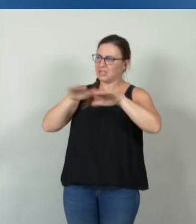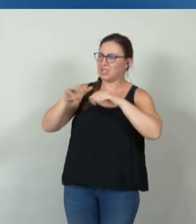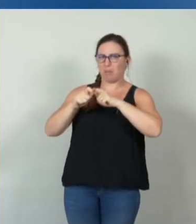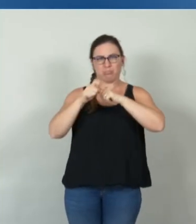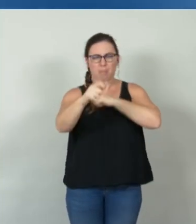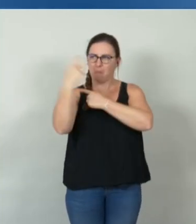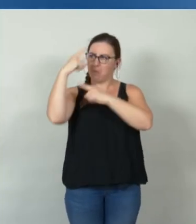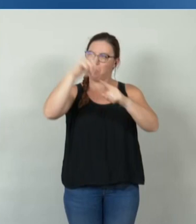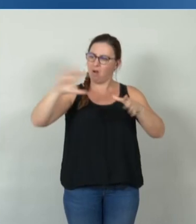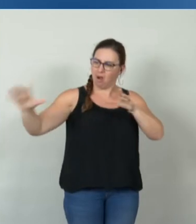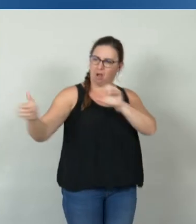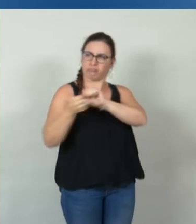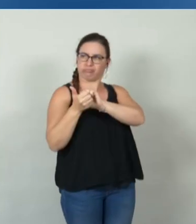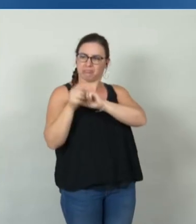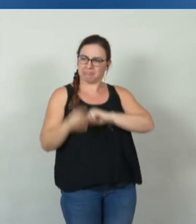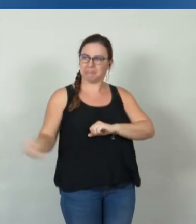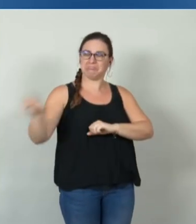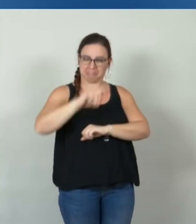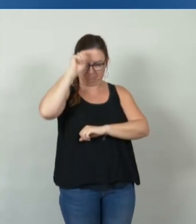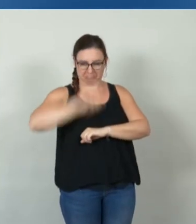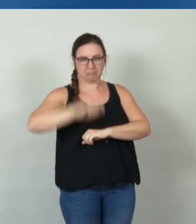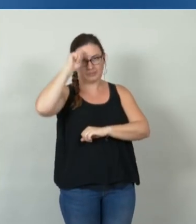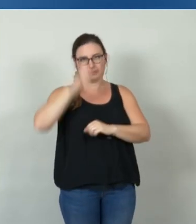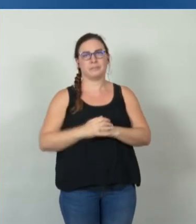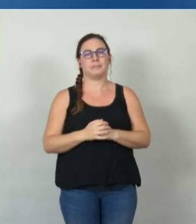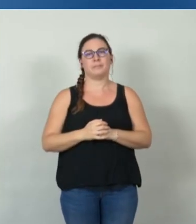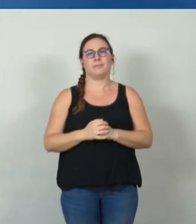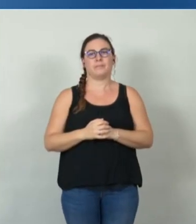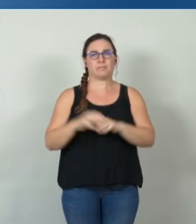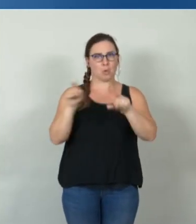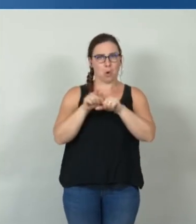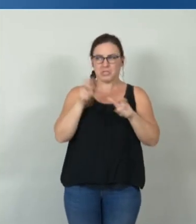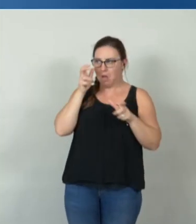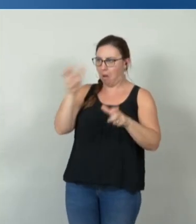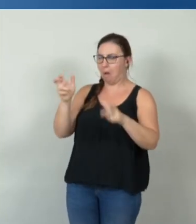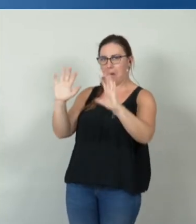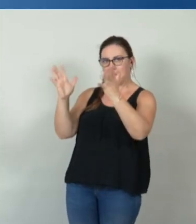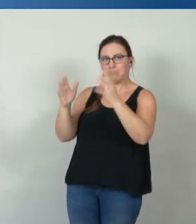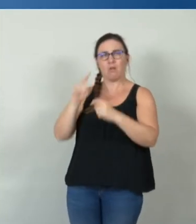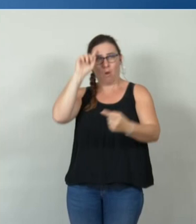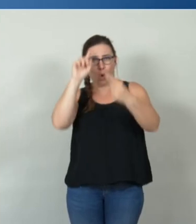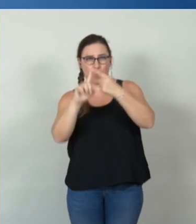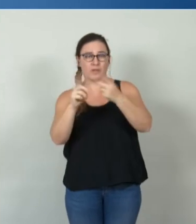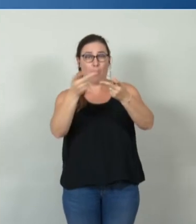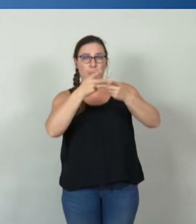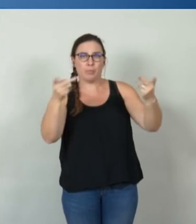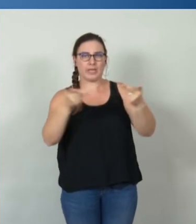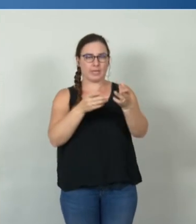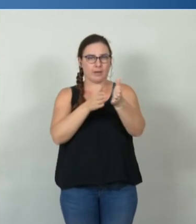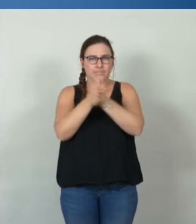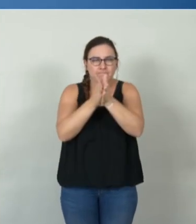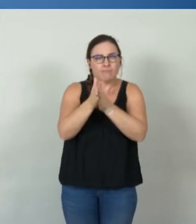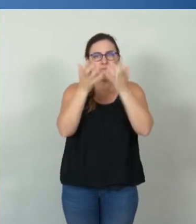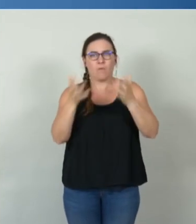aux côtés de ce personnel admiration pour celles et ceux qui par goût de la chose publique par conviction l'intérêt commun